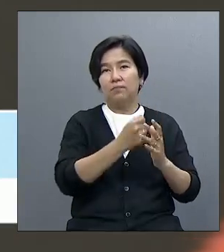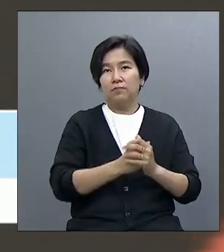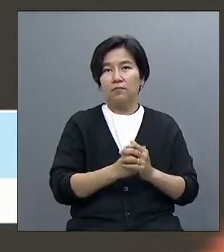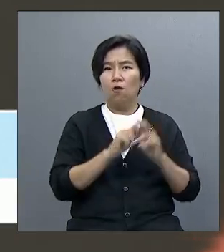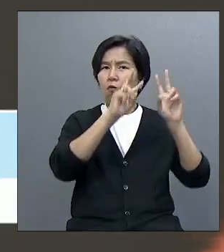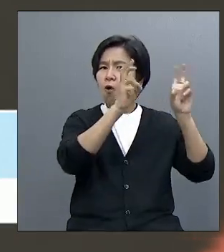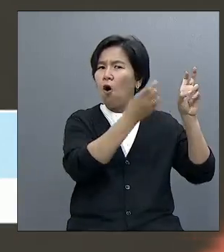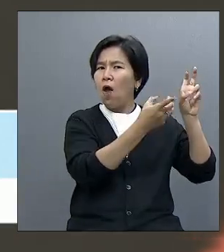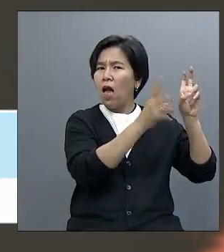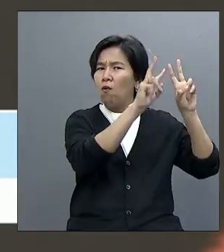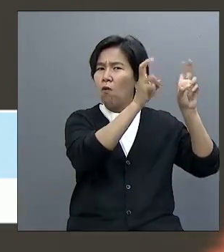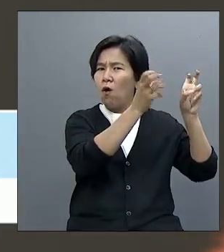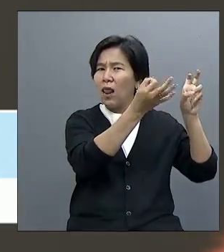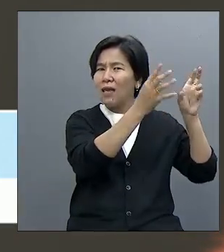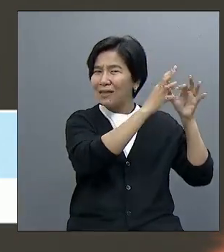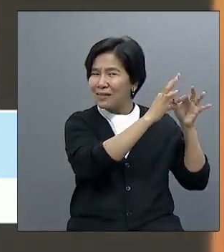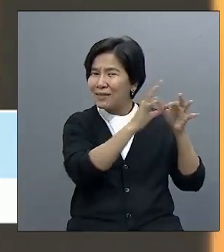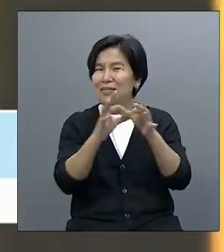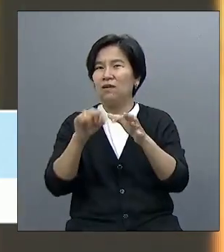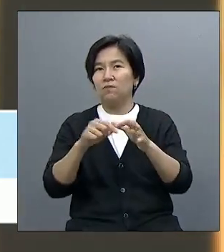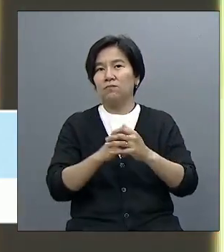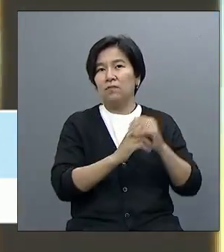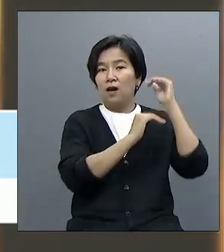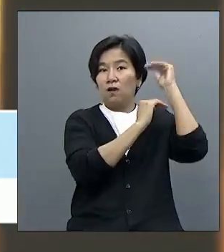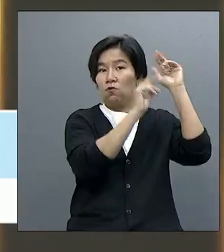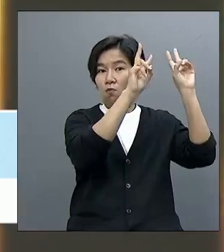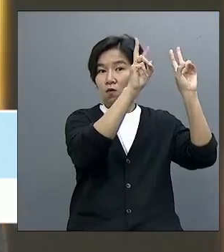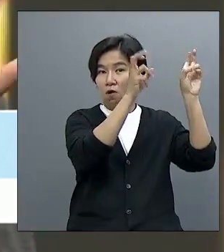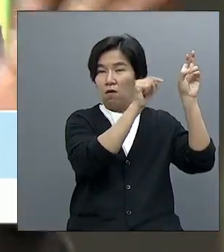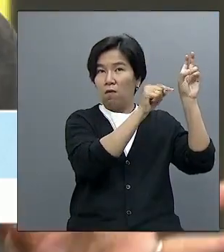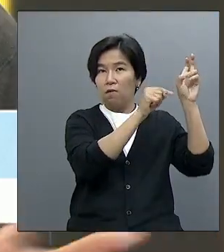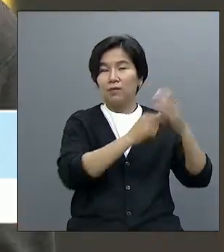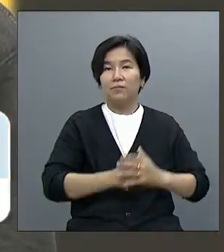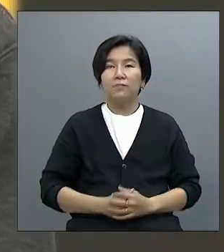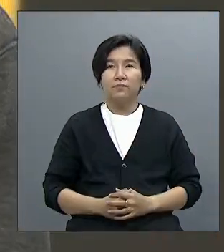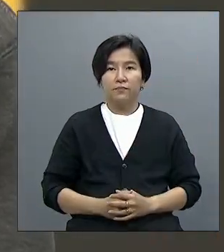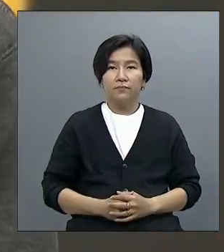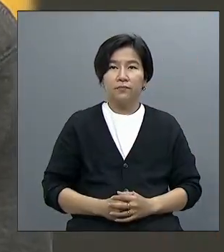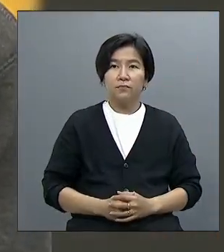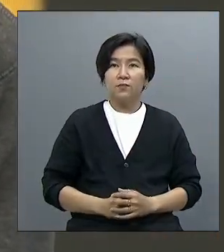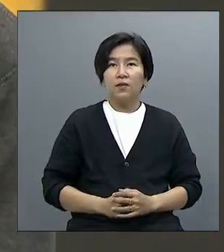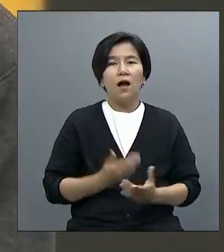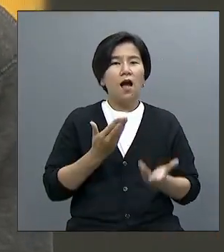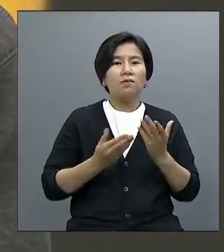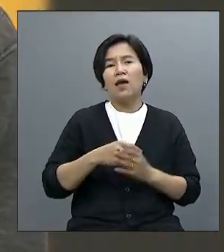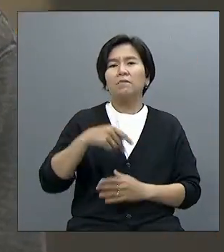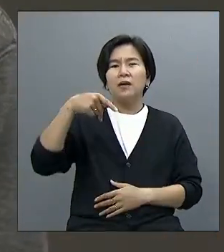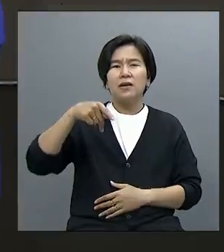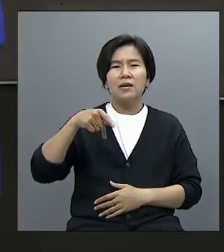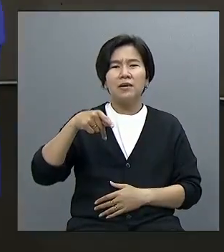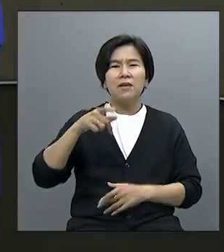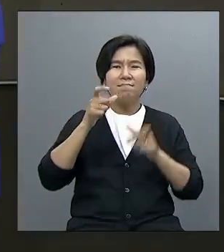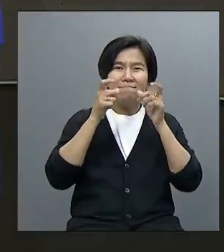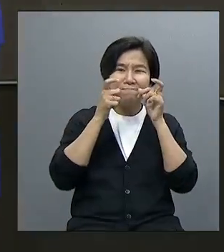ที่จะเล่นก่อน ต้องมีเรื่องก่อน กำหนดเรื่องที่จะ เล ่น กำหนดเรื่องก่อนเลยว่าจะเล่นตอนนั้นในเรื่องต่างๆ พระอภัยมณี ใช่ เป็นนางสุวรรณม